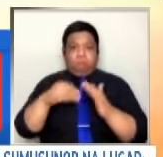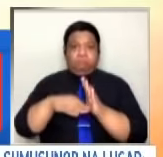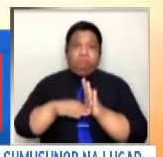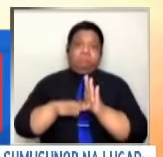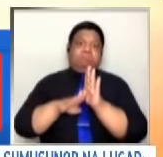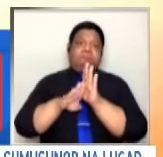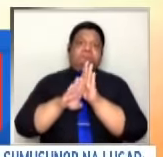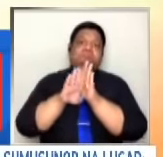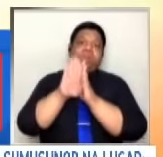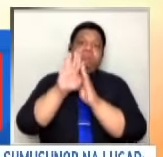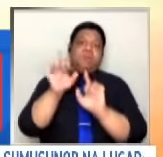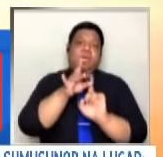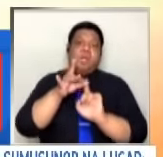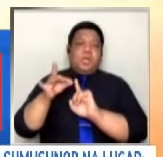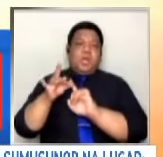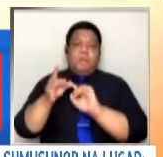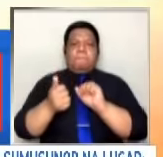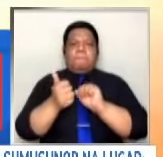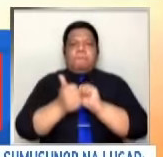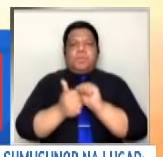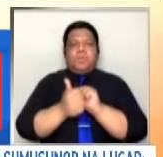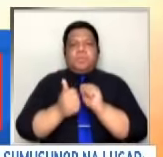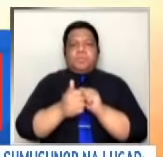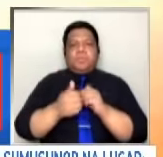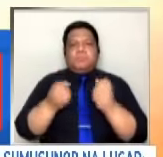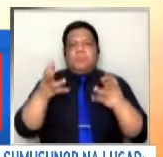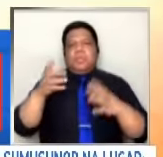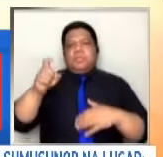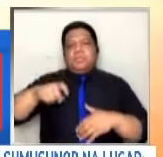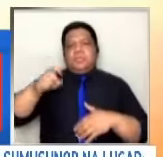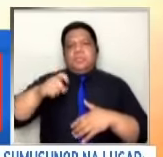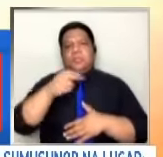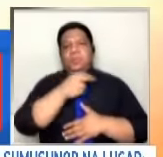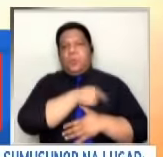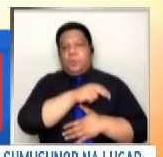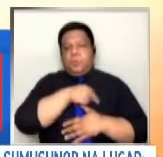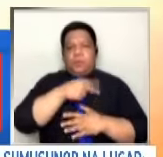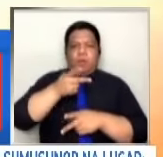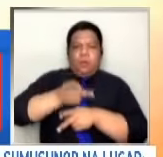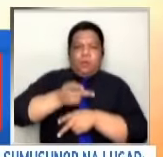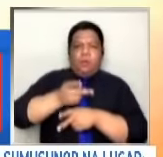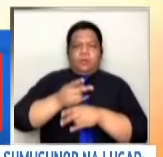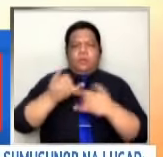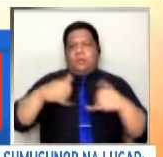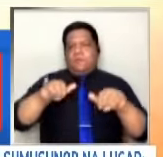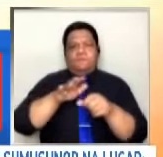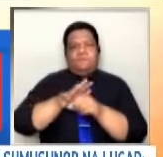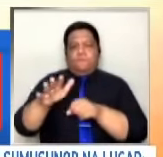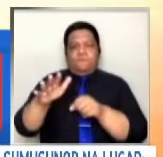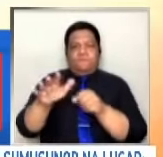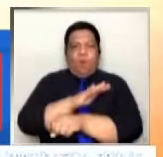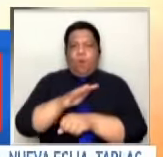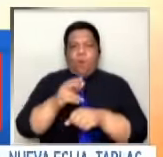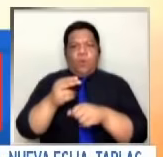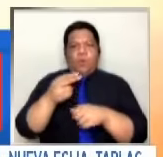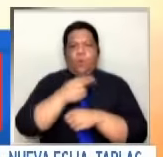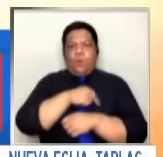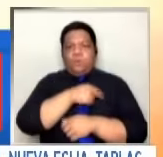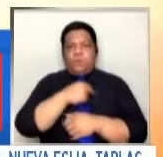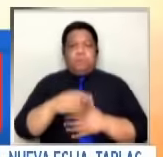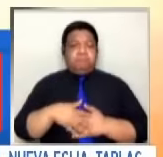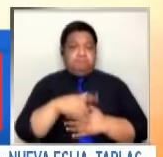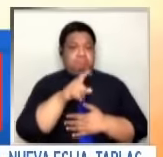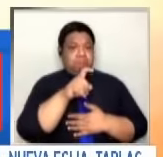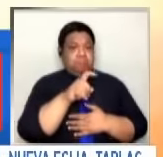mas marami pa rin mga kailangan ng hospital care at puno pa rin yung mga hospitals natin. Okay, kung kulang po yung isang linggo, mga